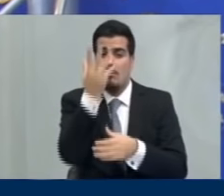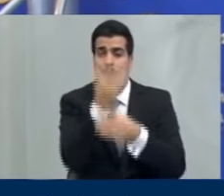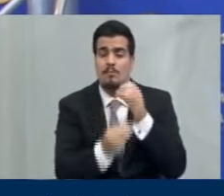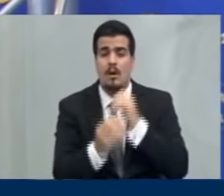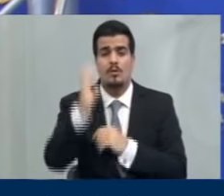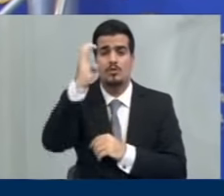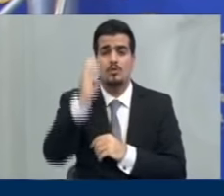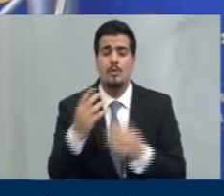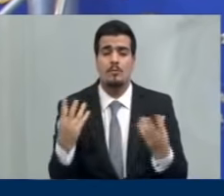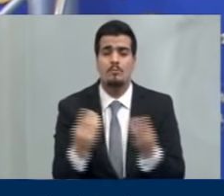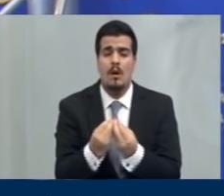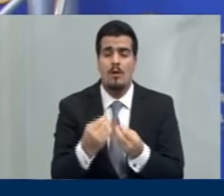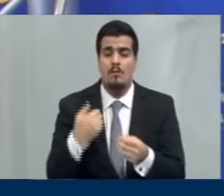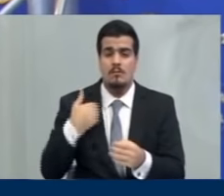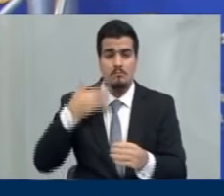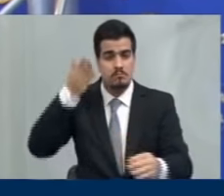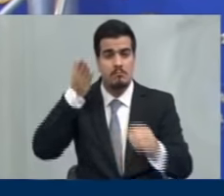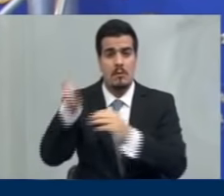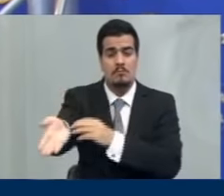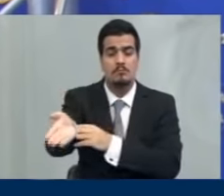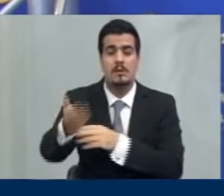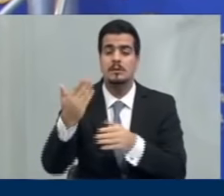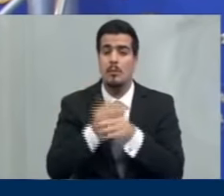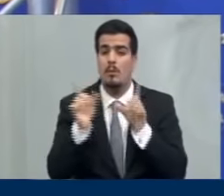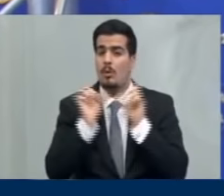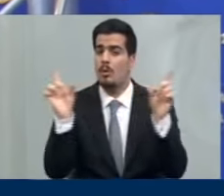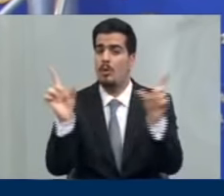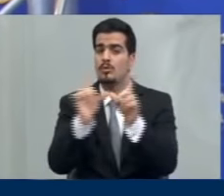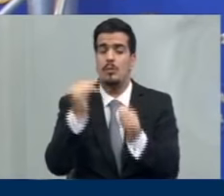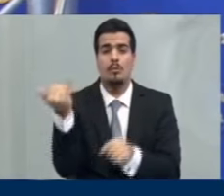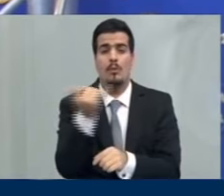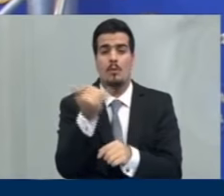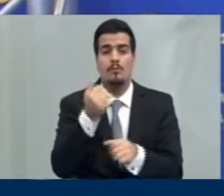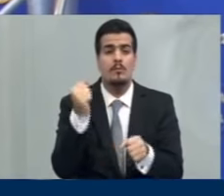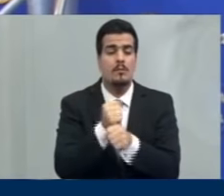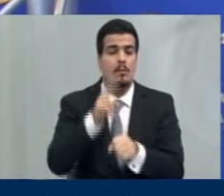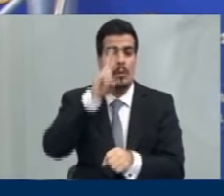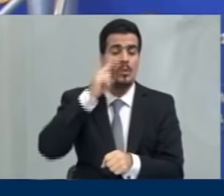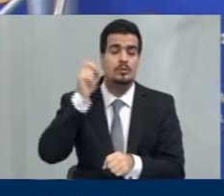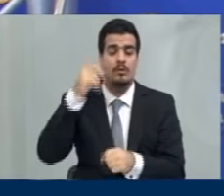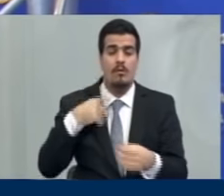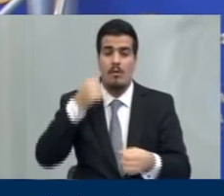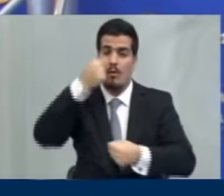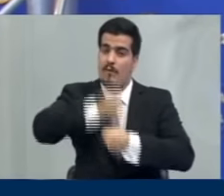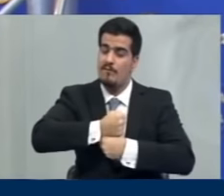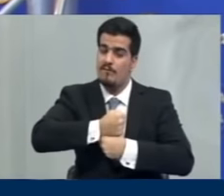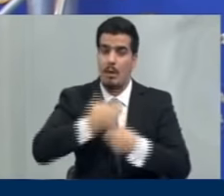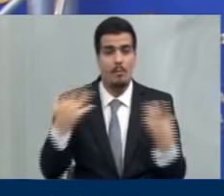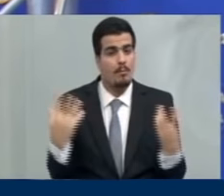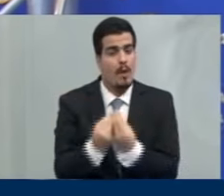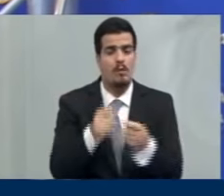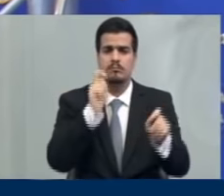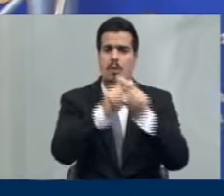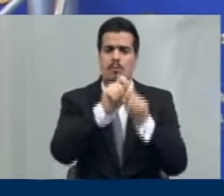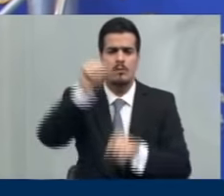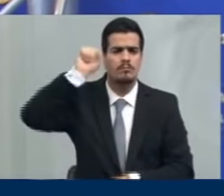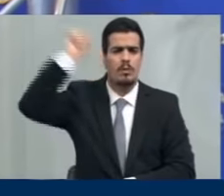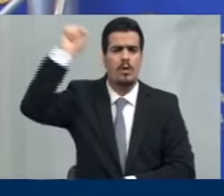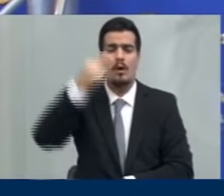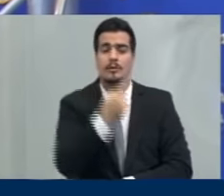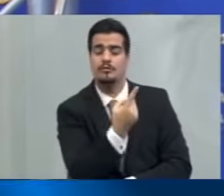الجنوب نتحمس وسوف نذهب بلجنة نيابية إلى إقليم كردستان للوقوف على مطالب المتظاهرين